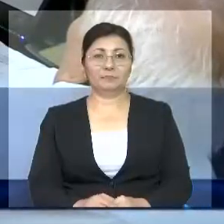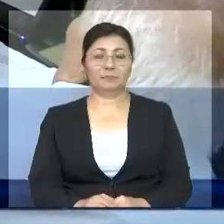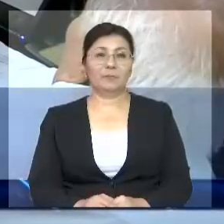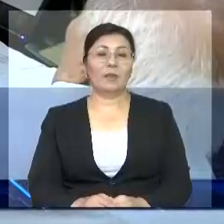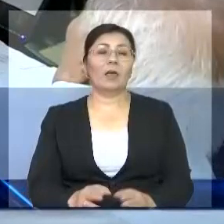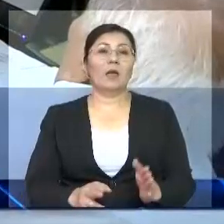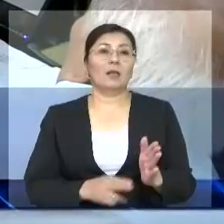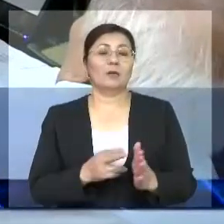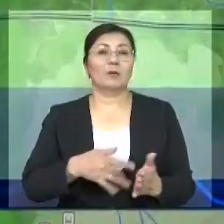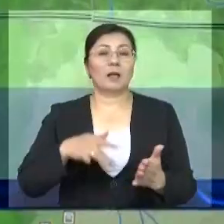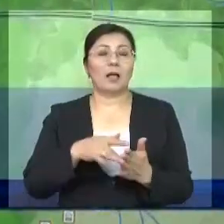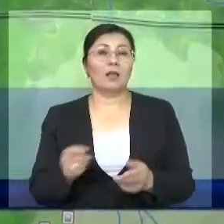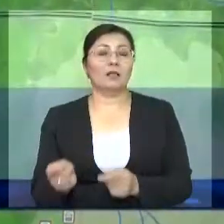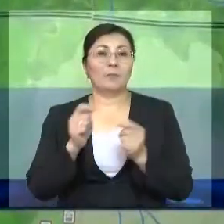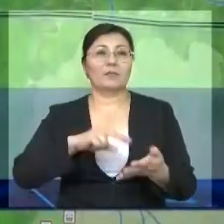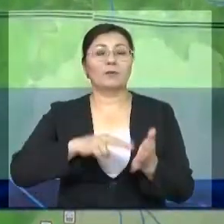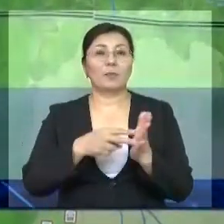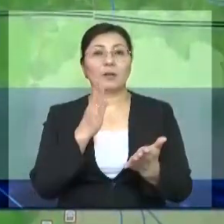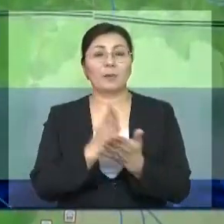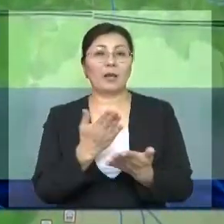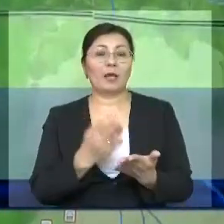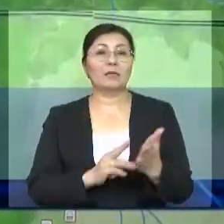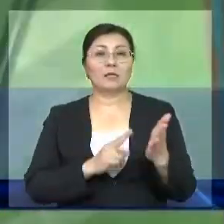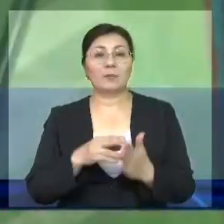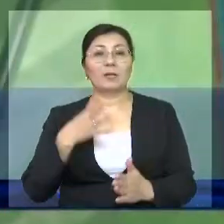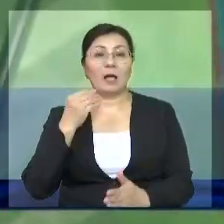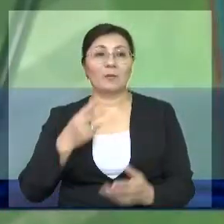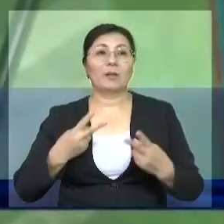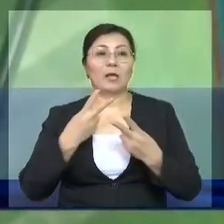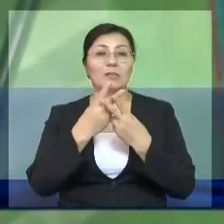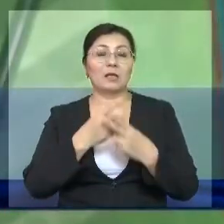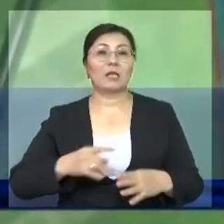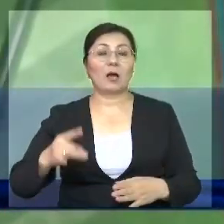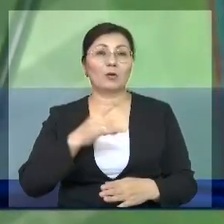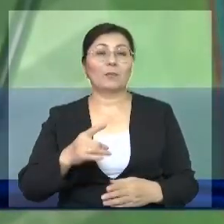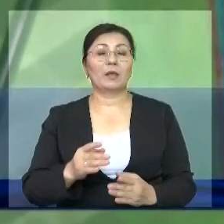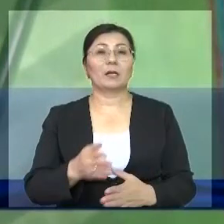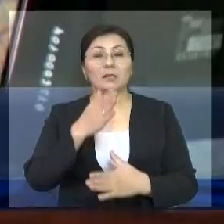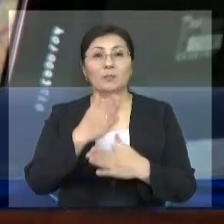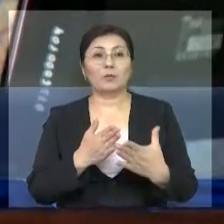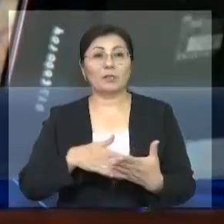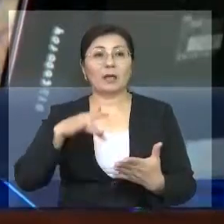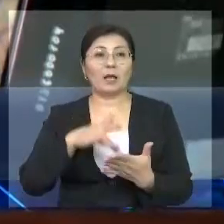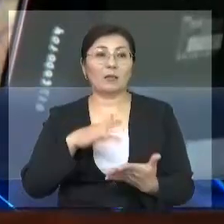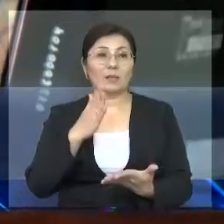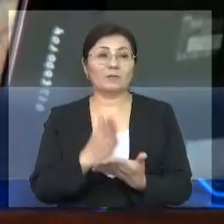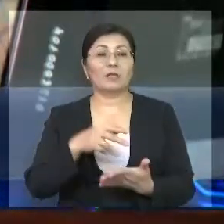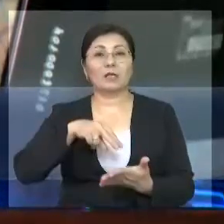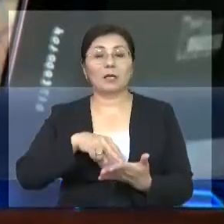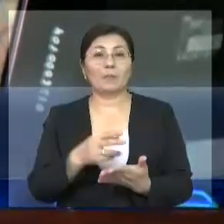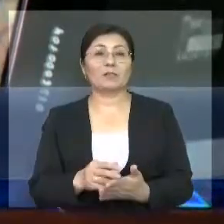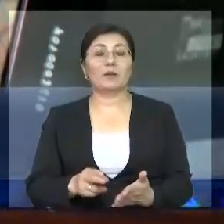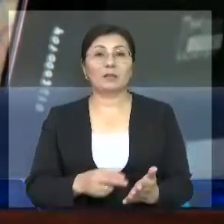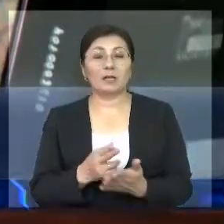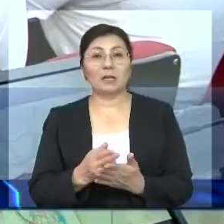Темір жолды қаланың сыртына шығару жоспарда, себебі қазір темір жол Алматы мен Астана аудандарының арасын бөліп тұр. Қаланың қақ ортасында тұрғандықтан